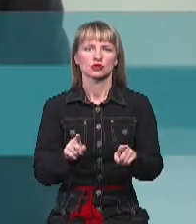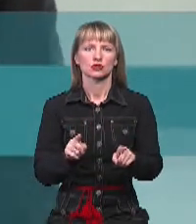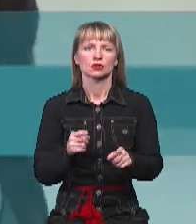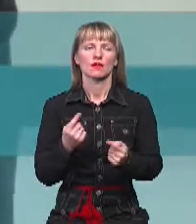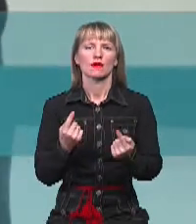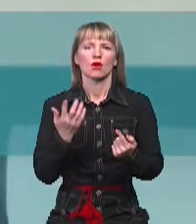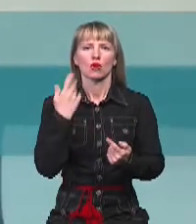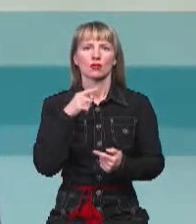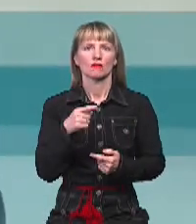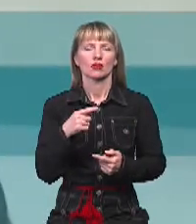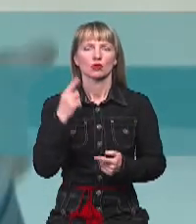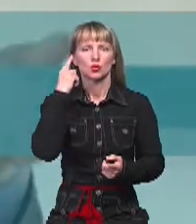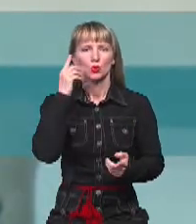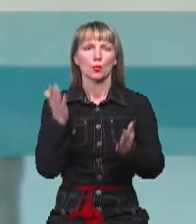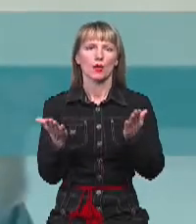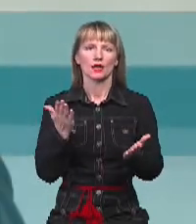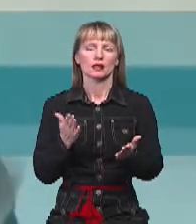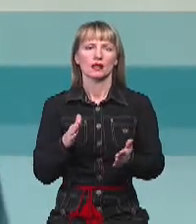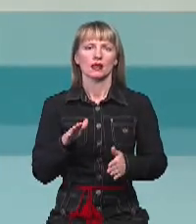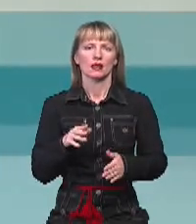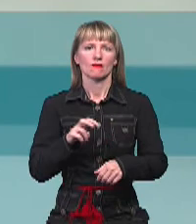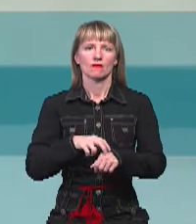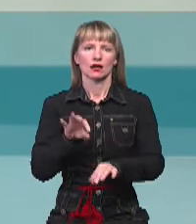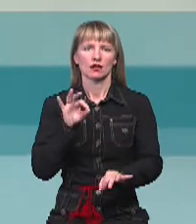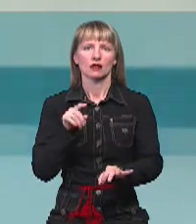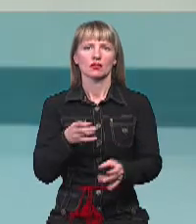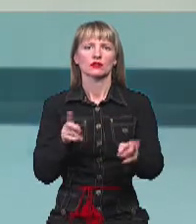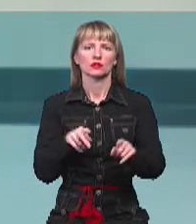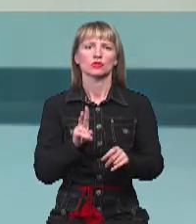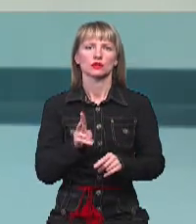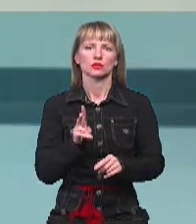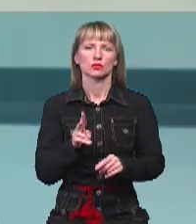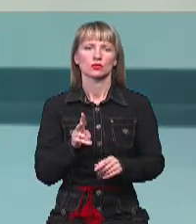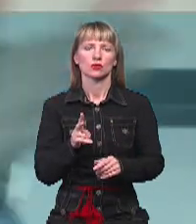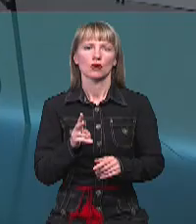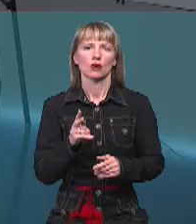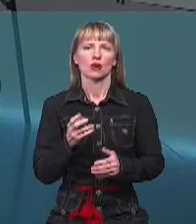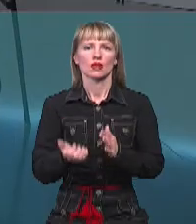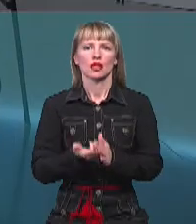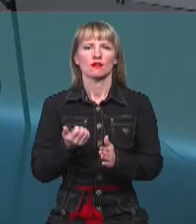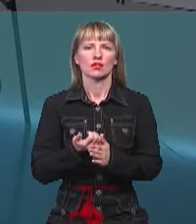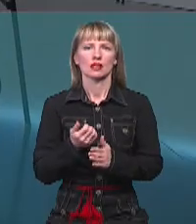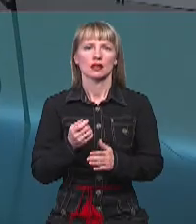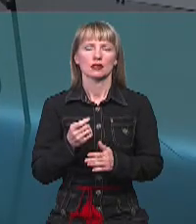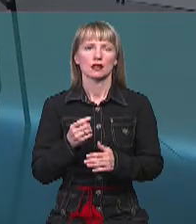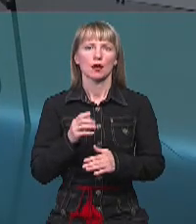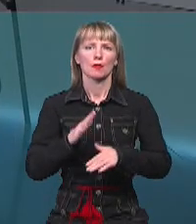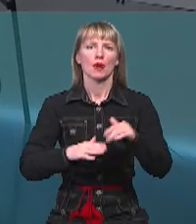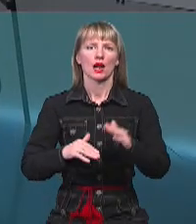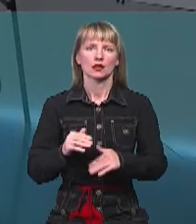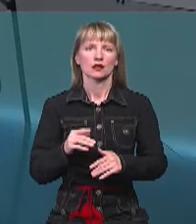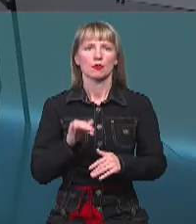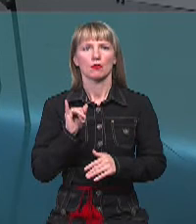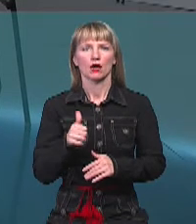ви зволікаєте з вибором лікаря, вам залишають ті, які не набрали свій оптимальний обсяг практики. Я не скажу, що вони погані чи хороші. Але це